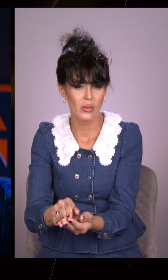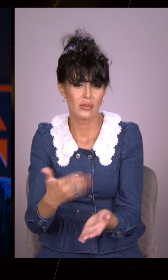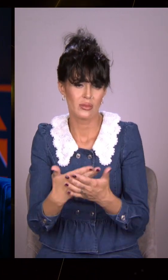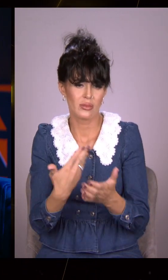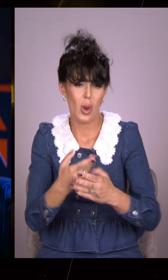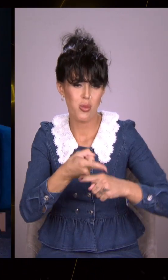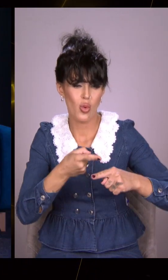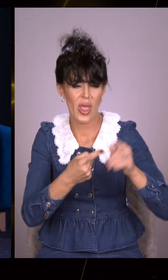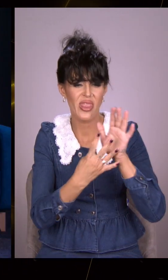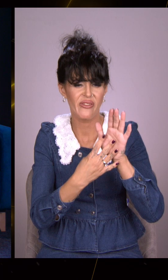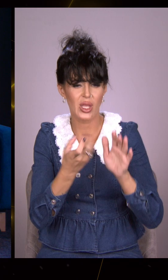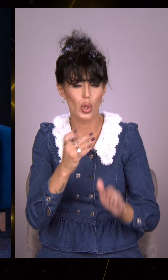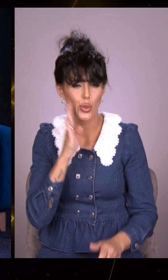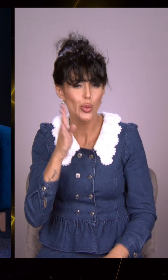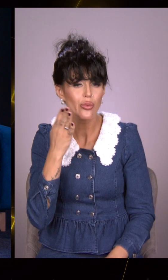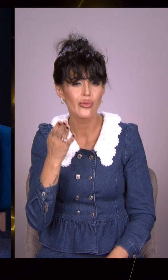8:30 раненько